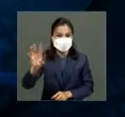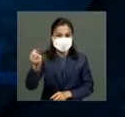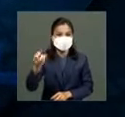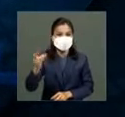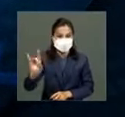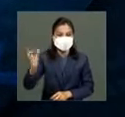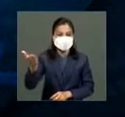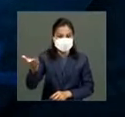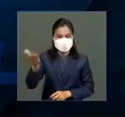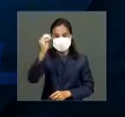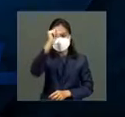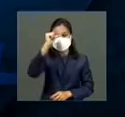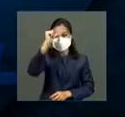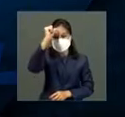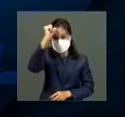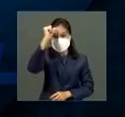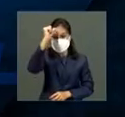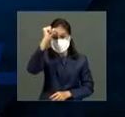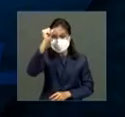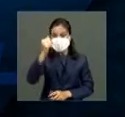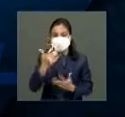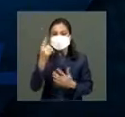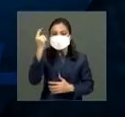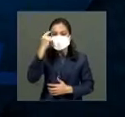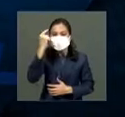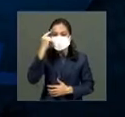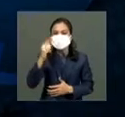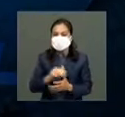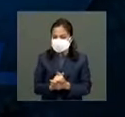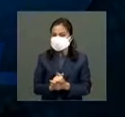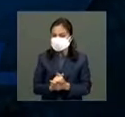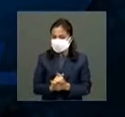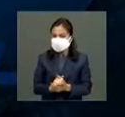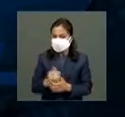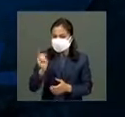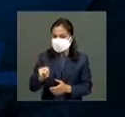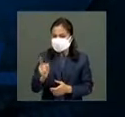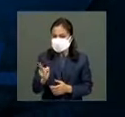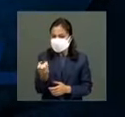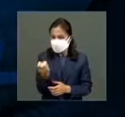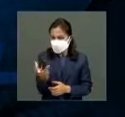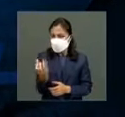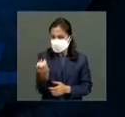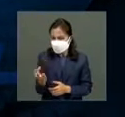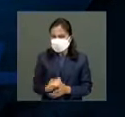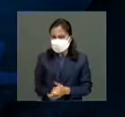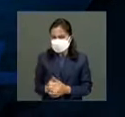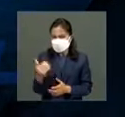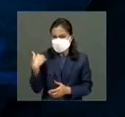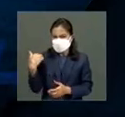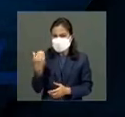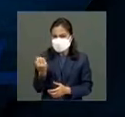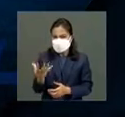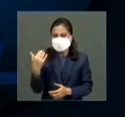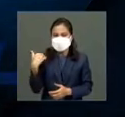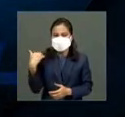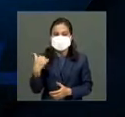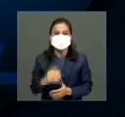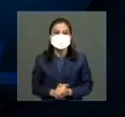412,618 ซึ่งหลายคนคาดการณ์ว่าน่าจะมากกว่าในความเป็นจริงน่าจะมากกว่าตัวเลขนี้อีกพอสมควรทีเดียวน